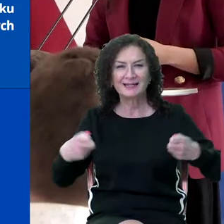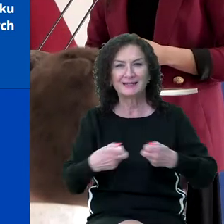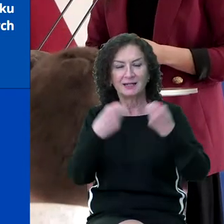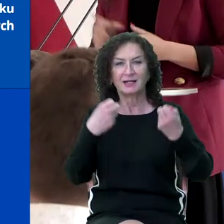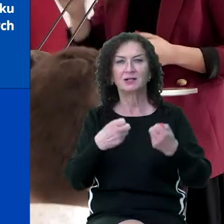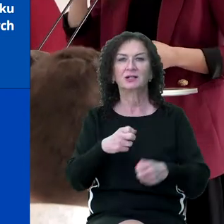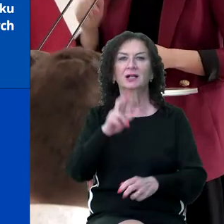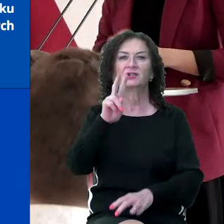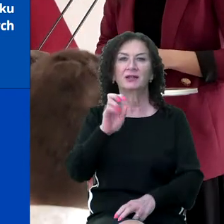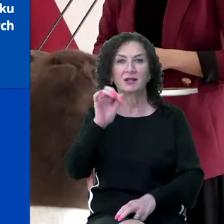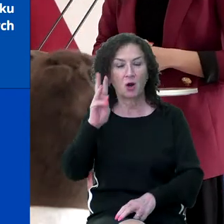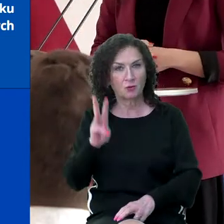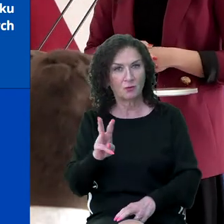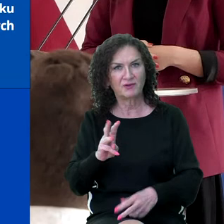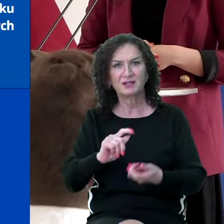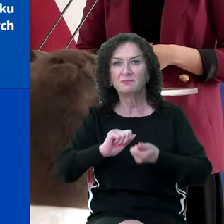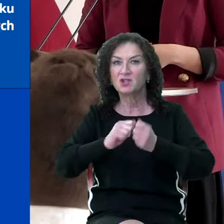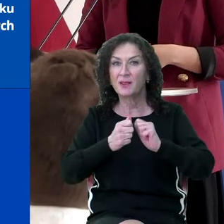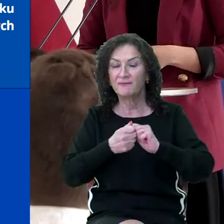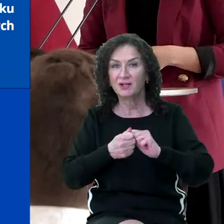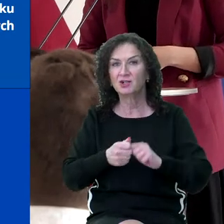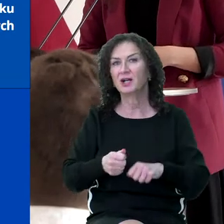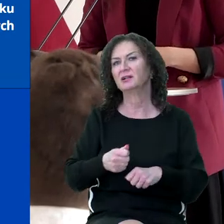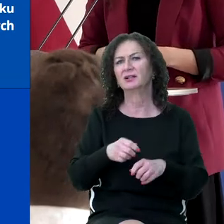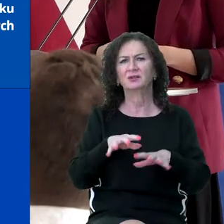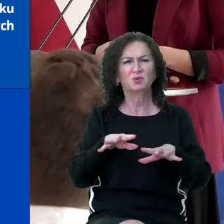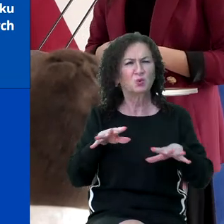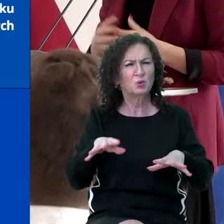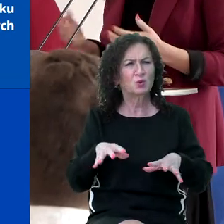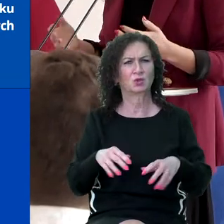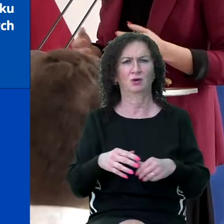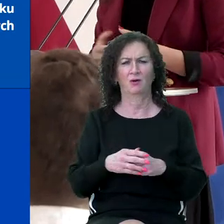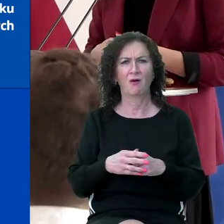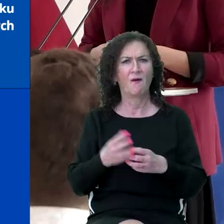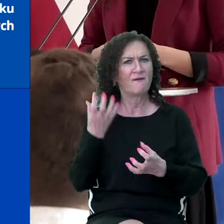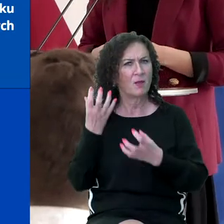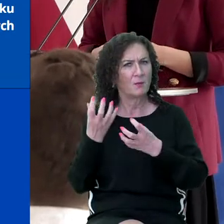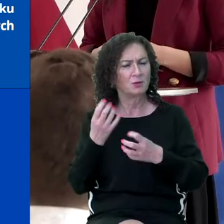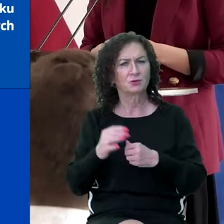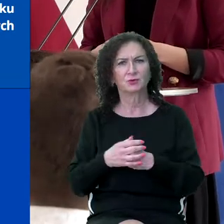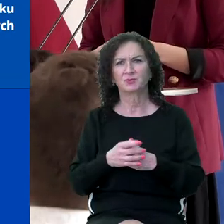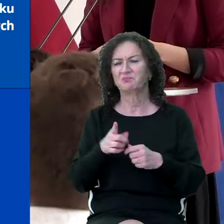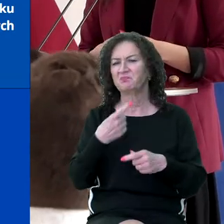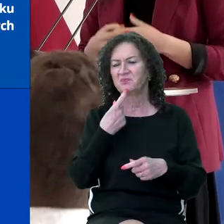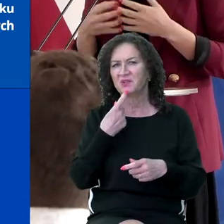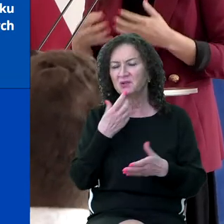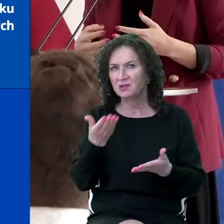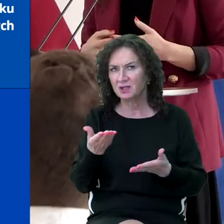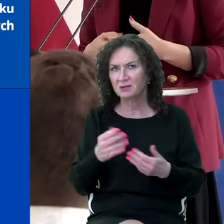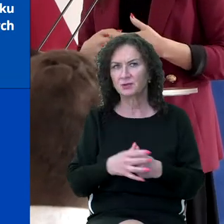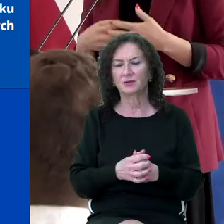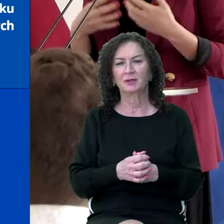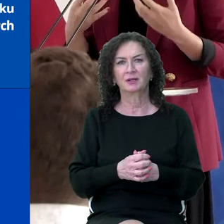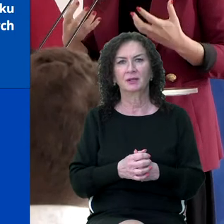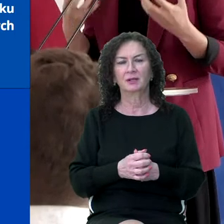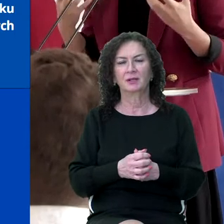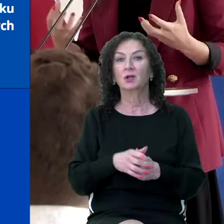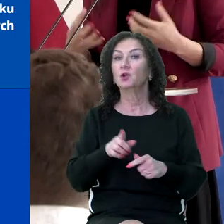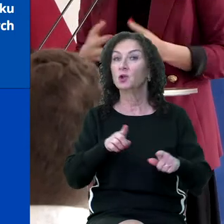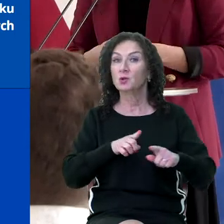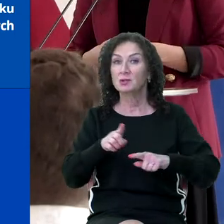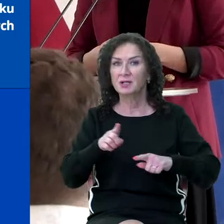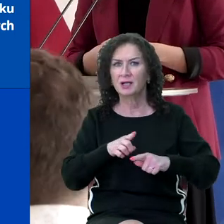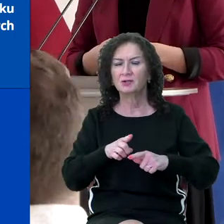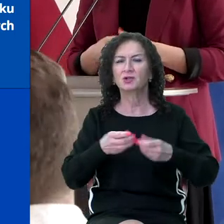Bill Gates w tym właśnie obszarze się pomylił, ale co to oznacza? Oznacza to, że faktycznie coraz więcej tych